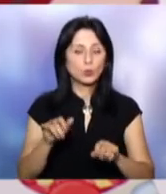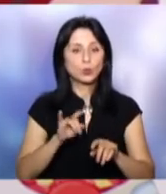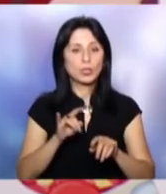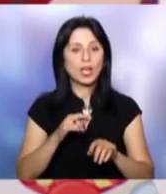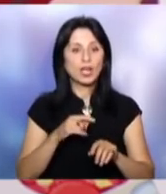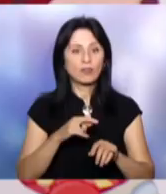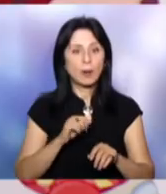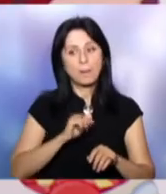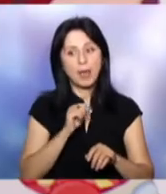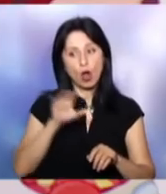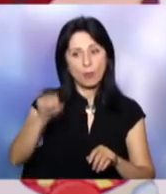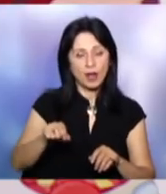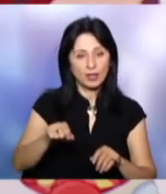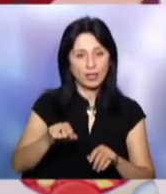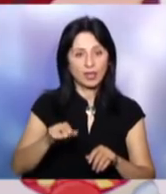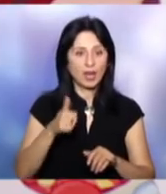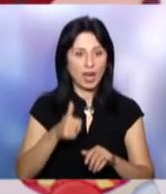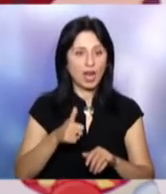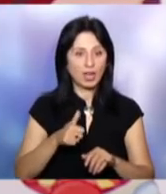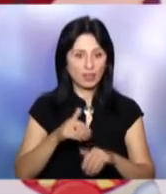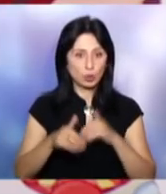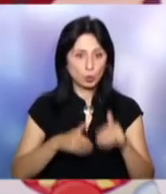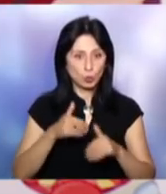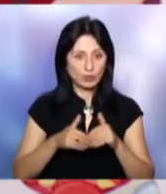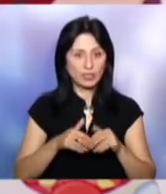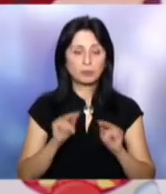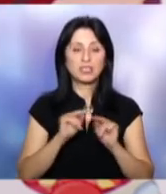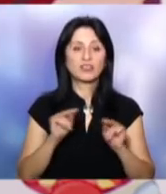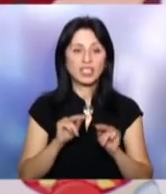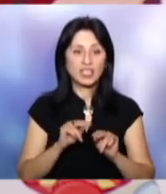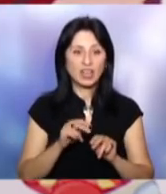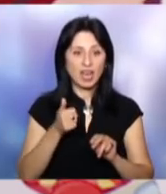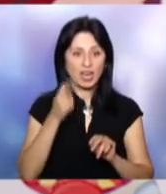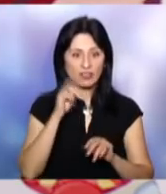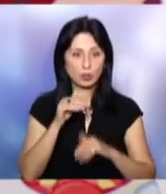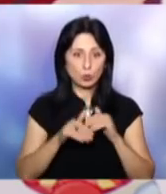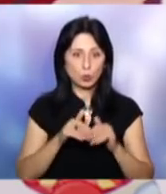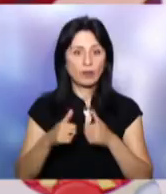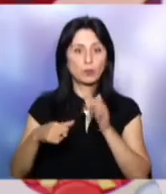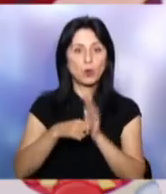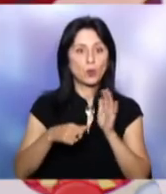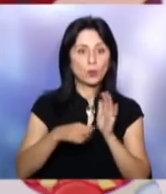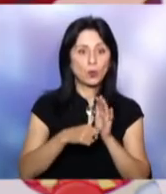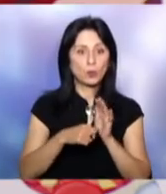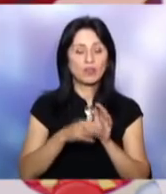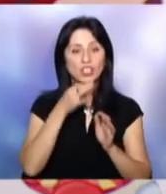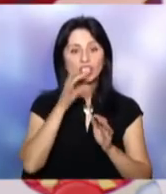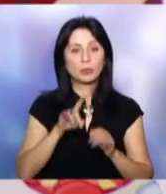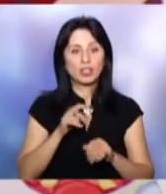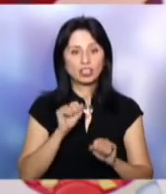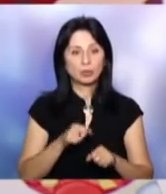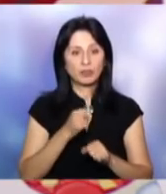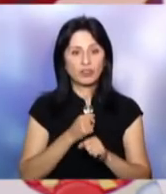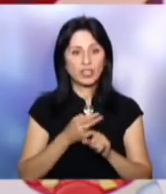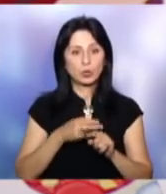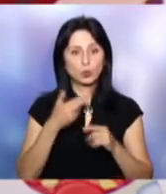ირგვლივ, მეგობარი იყოს რომელიც ძალიან კარგად ცურავს, მწვრთნელი რომელმაც კარგად იცის ცურვა და ასე შემდეგ. შემდეგ რა შეგვიძლია რომ